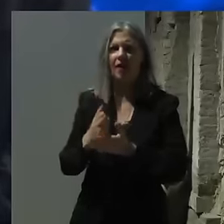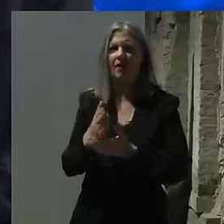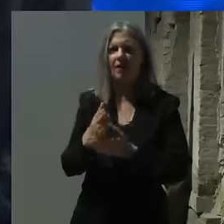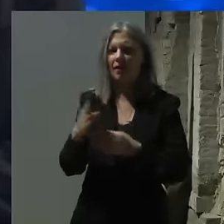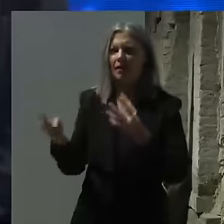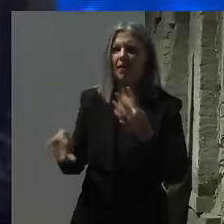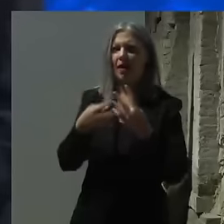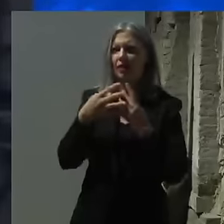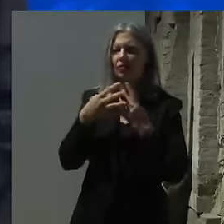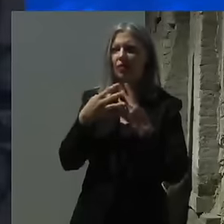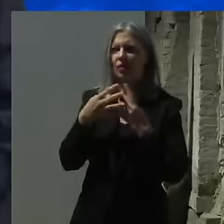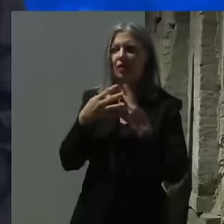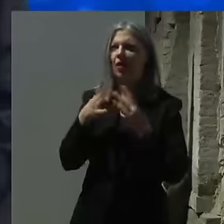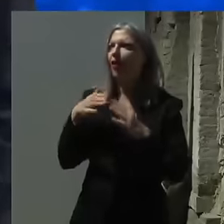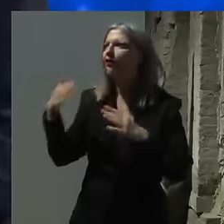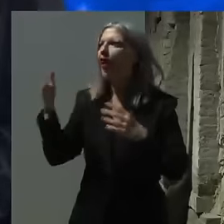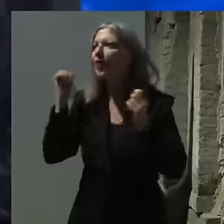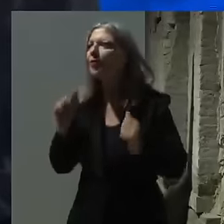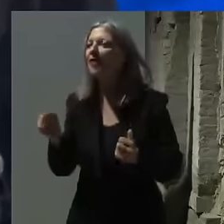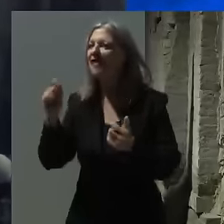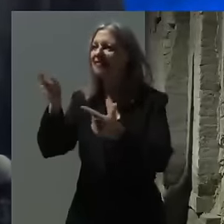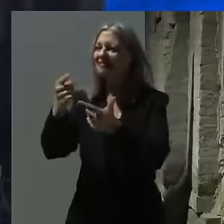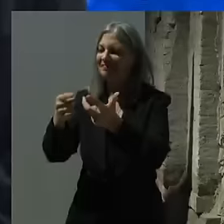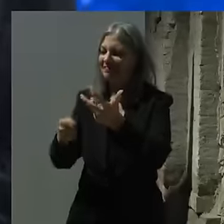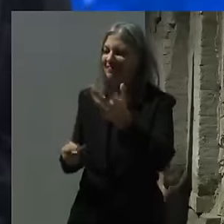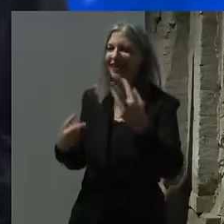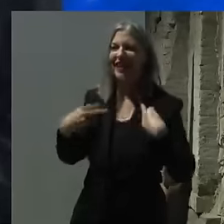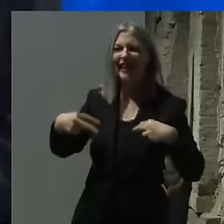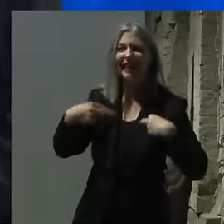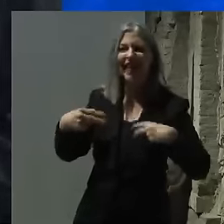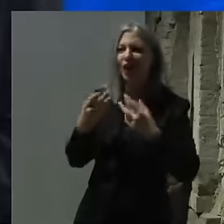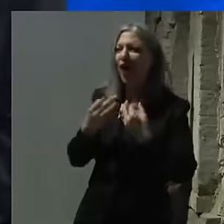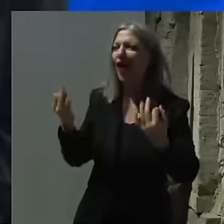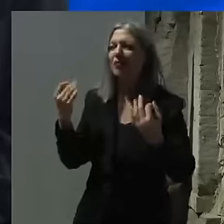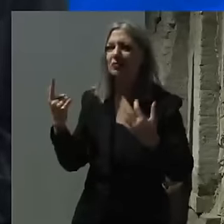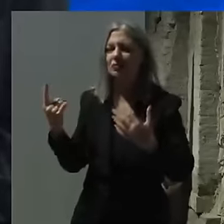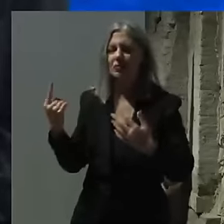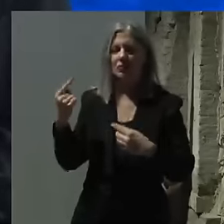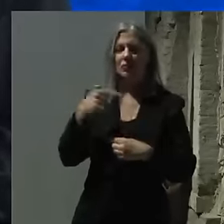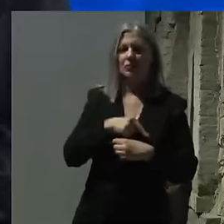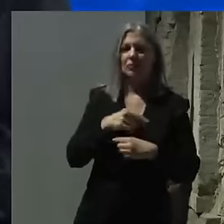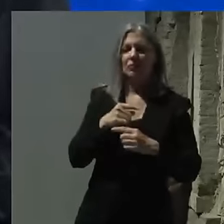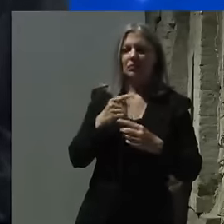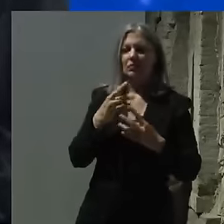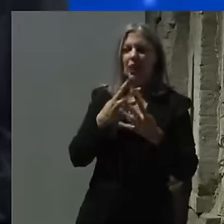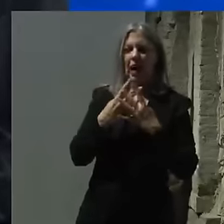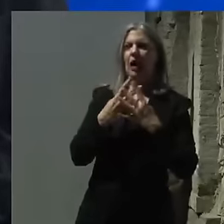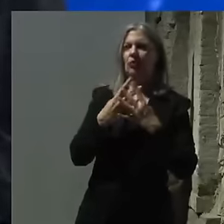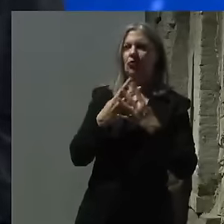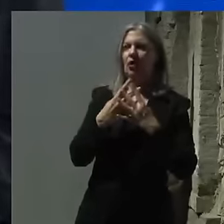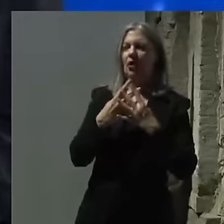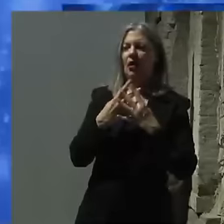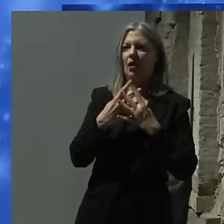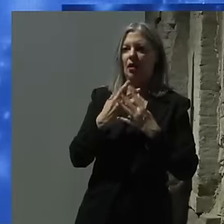fronte di quello che tu avresti potuto fare, e che cos'è la vita che ti rimane davanti quando a